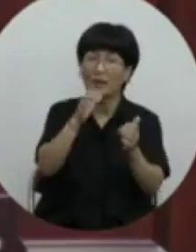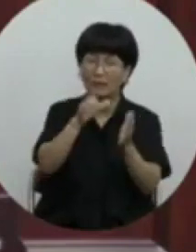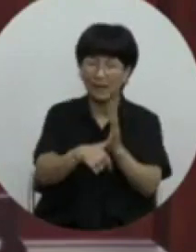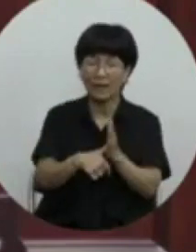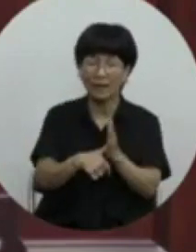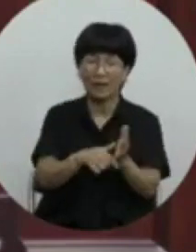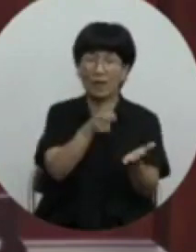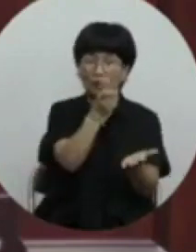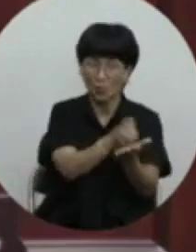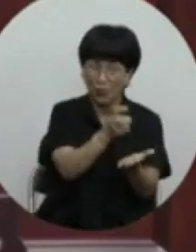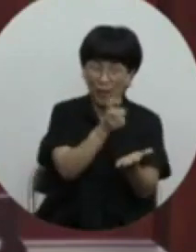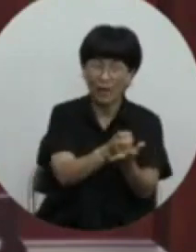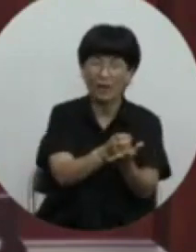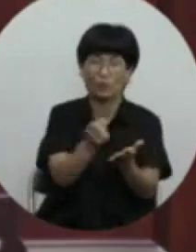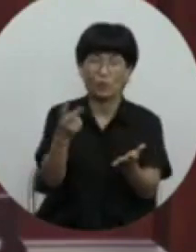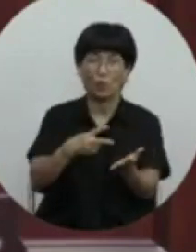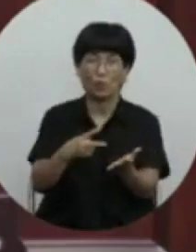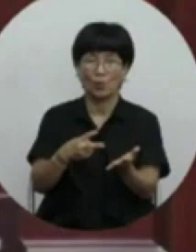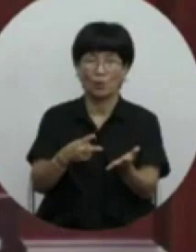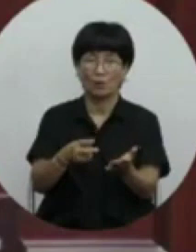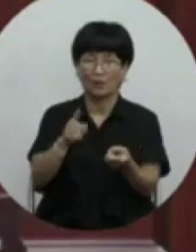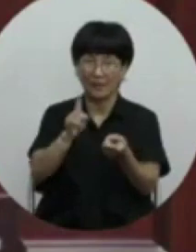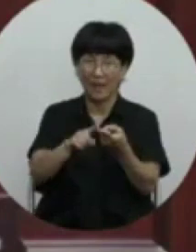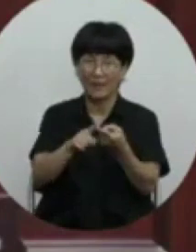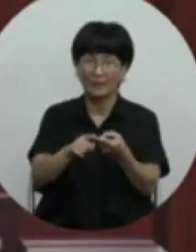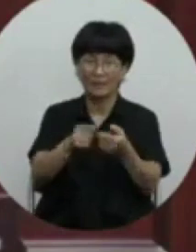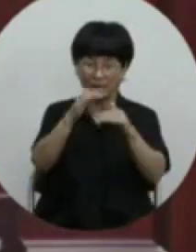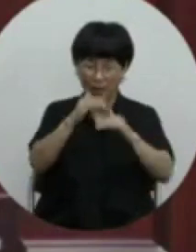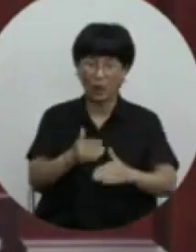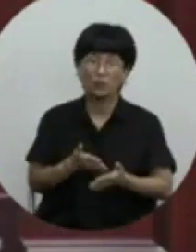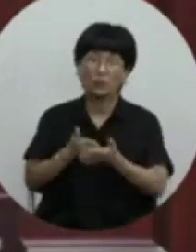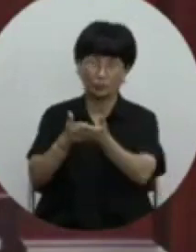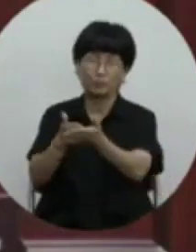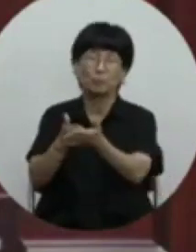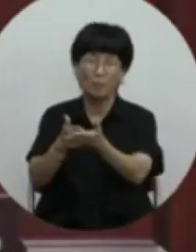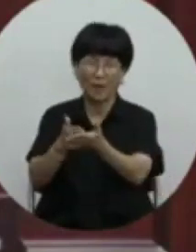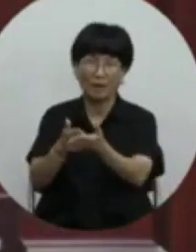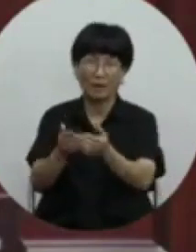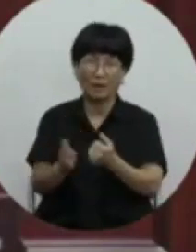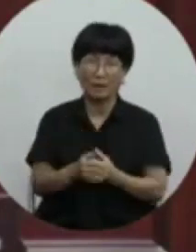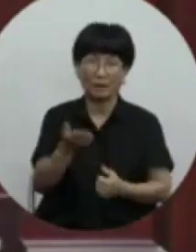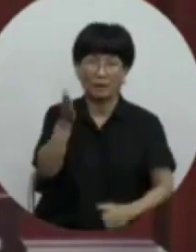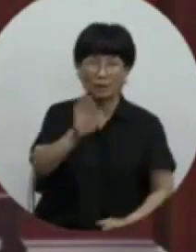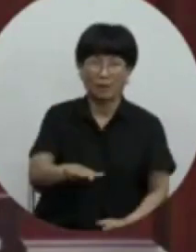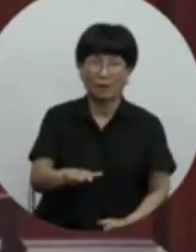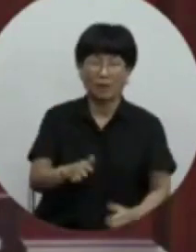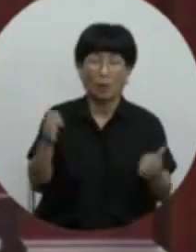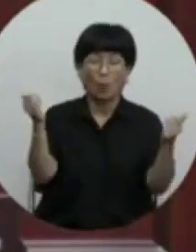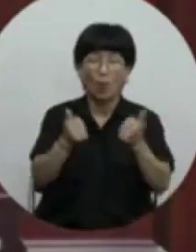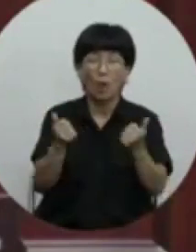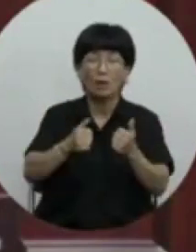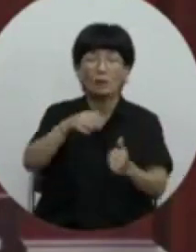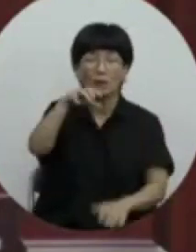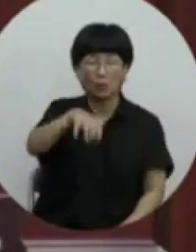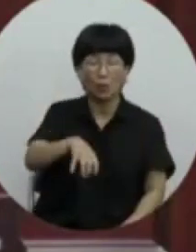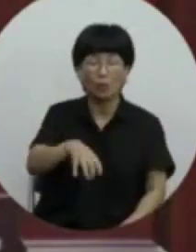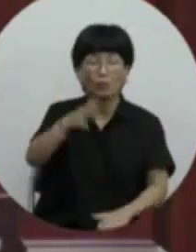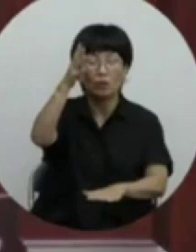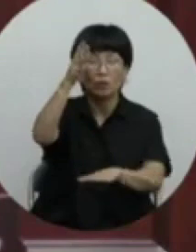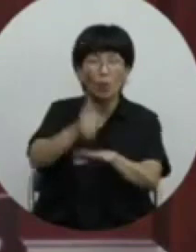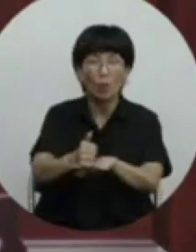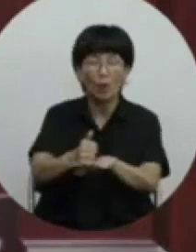운영에 관한 조례안과 출자 동의안을 상정하였습니다. 그러나 정례회에서 심의